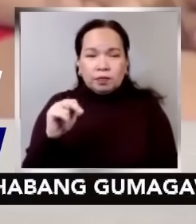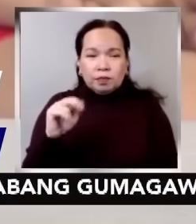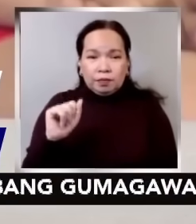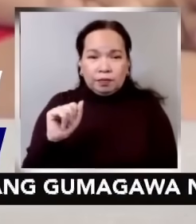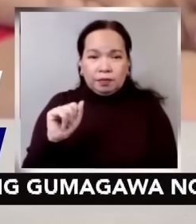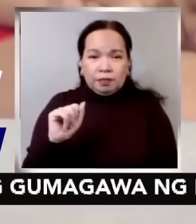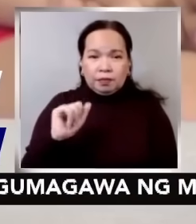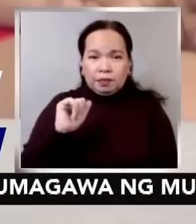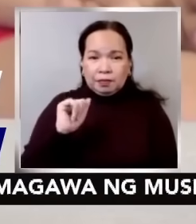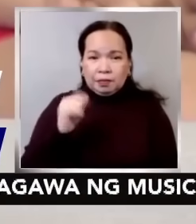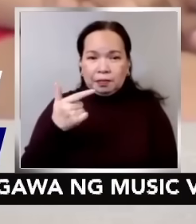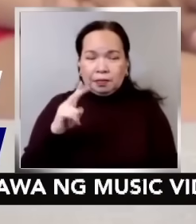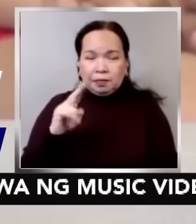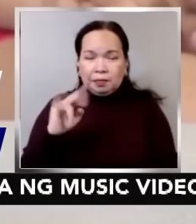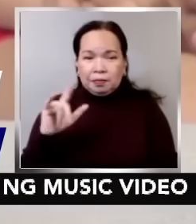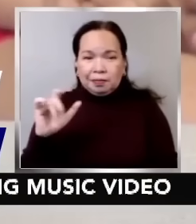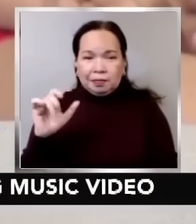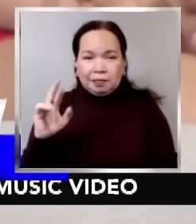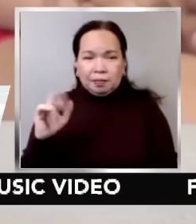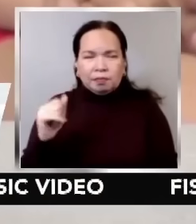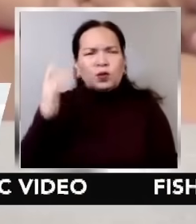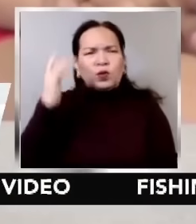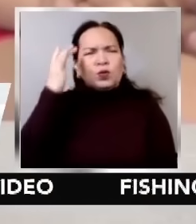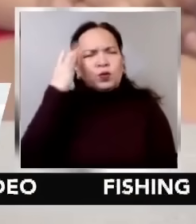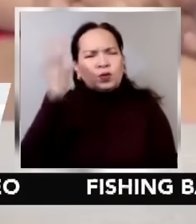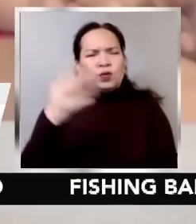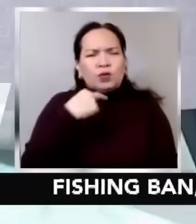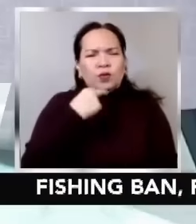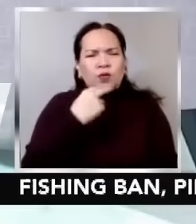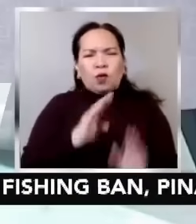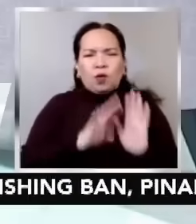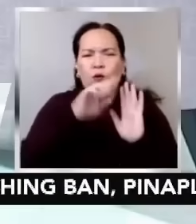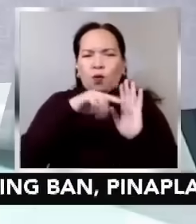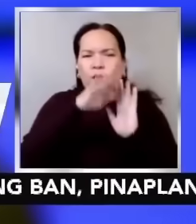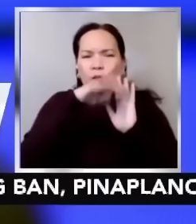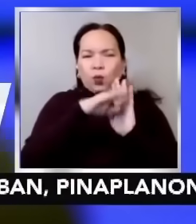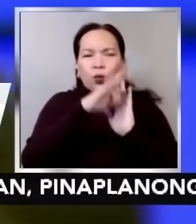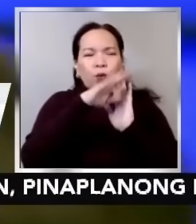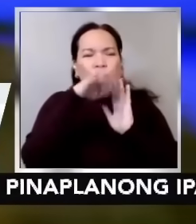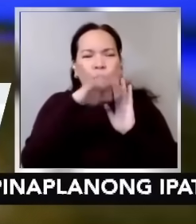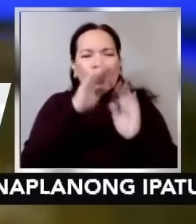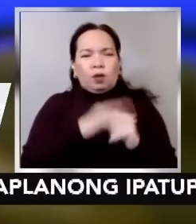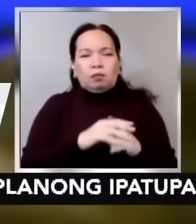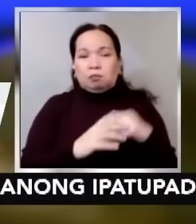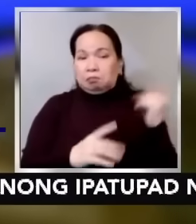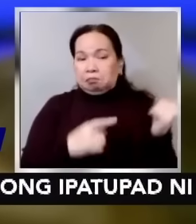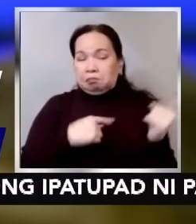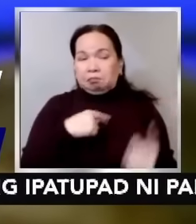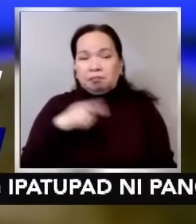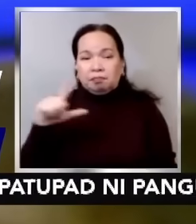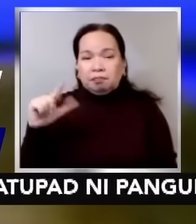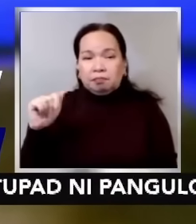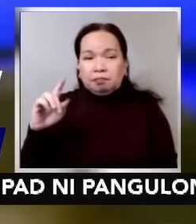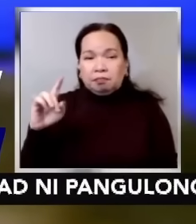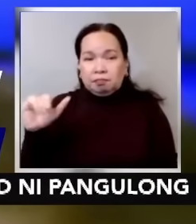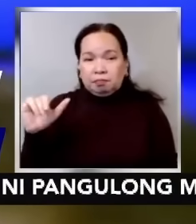sabi ko noon, parang gusto kong aralin, parang gusto kong ma-achieve yung ginagawa niya. Lady Gaga. Wow. Yeah,